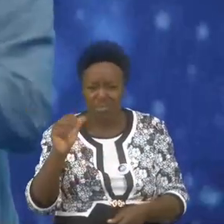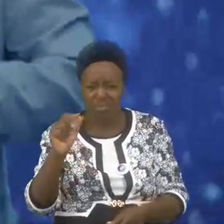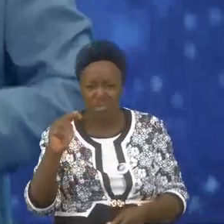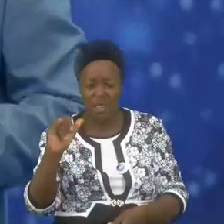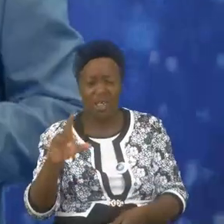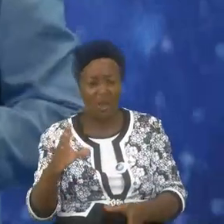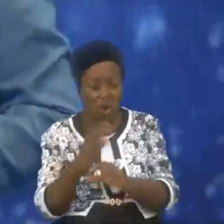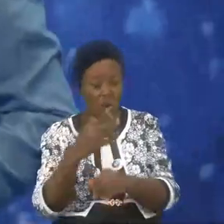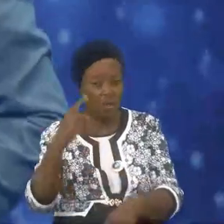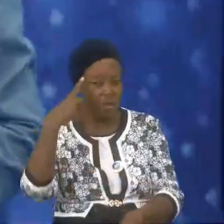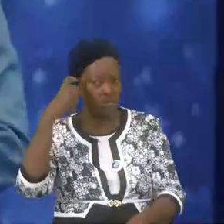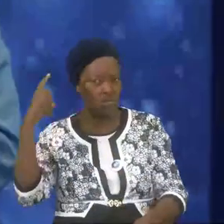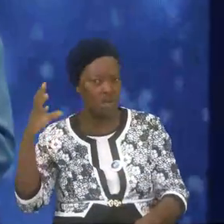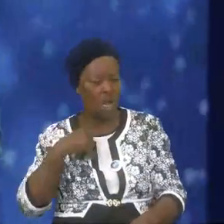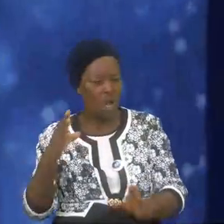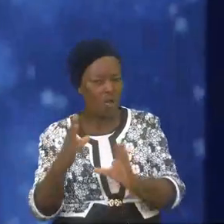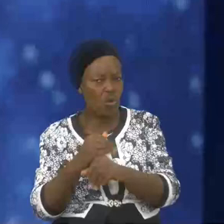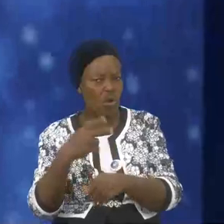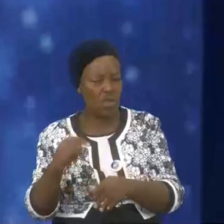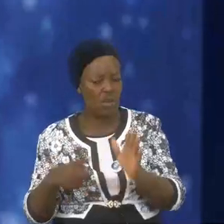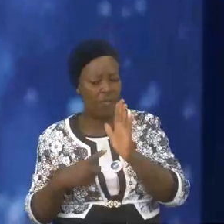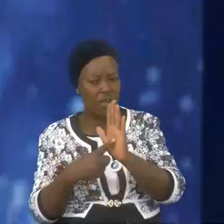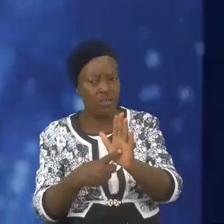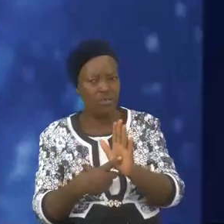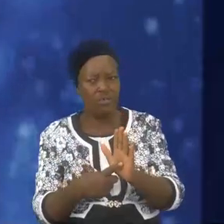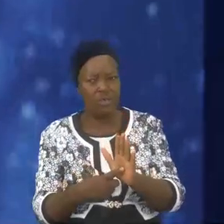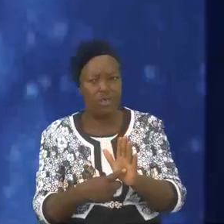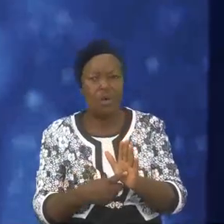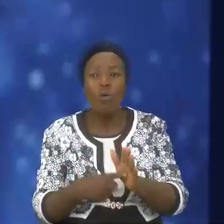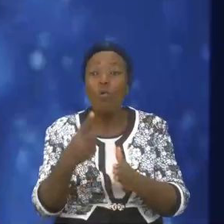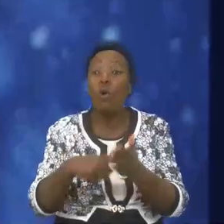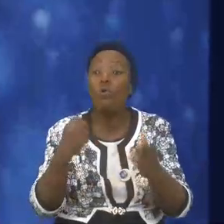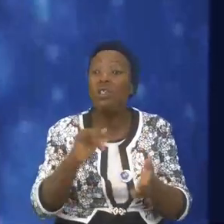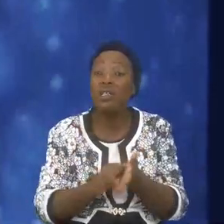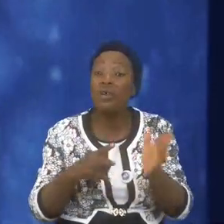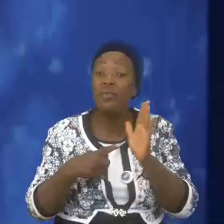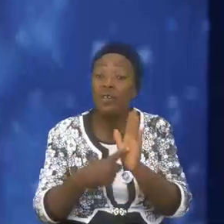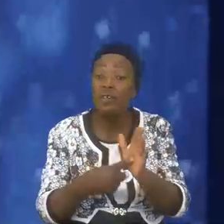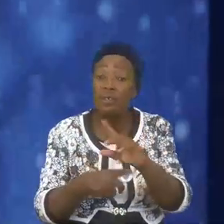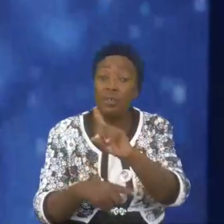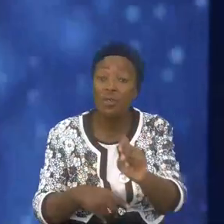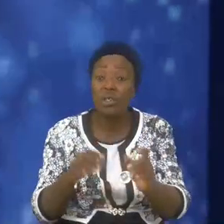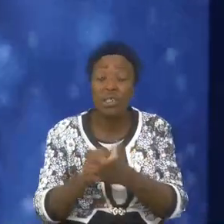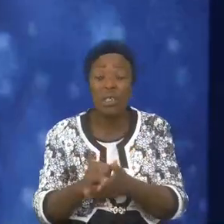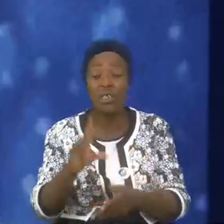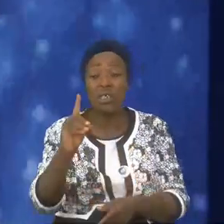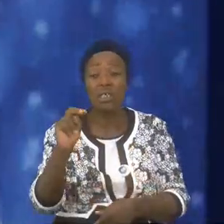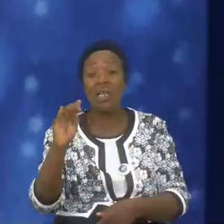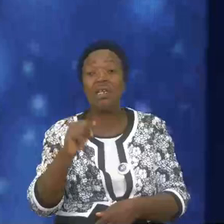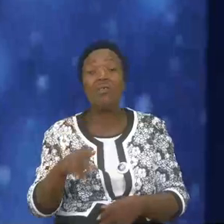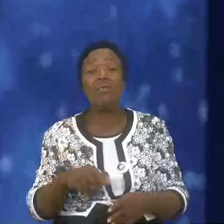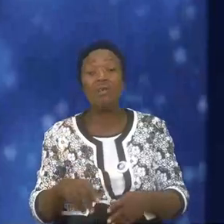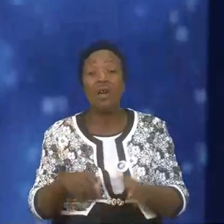Daniel a eu le rêve, la révélation. Quelle était la révélation?